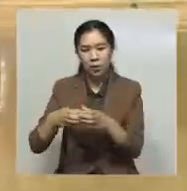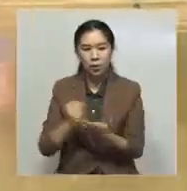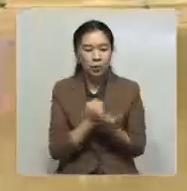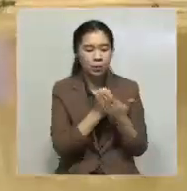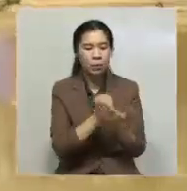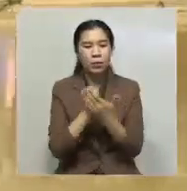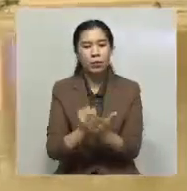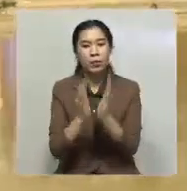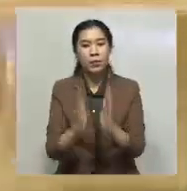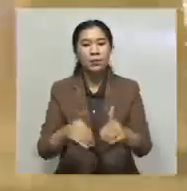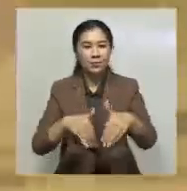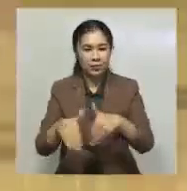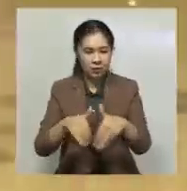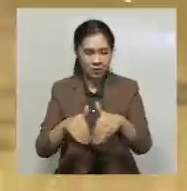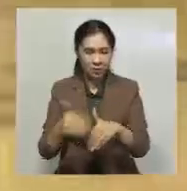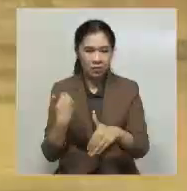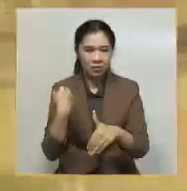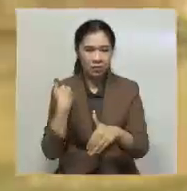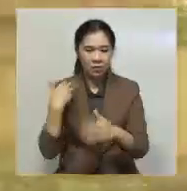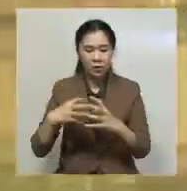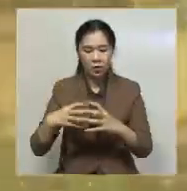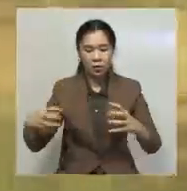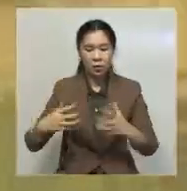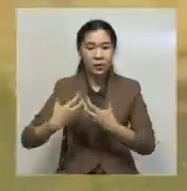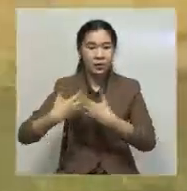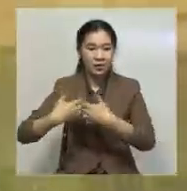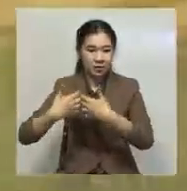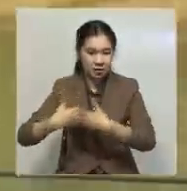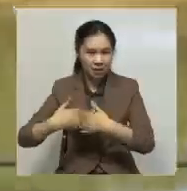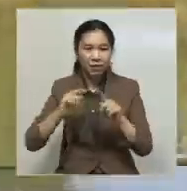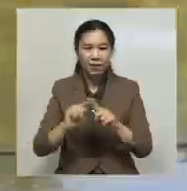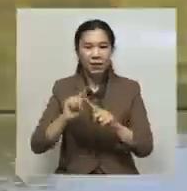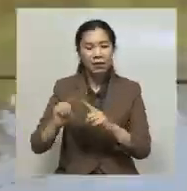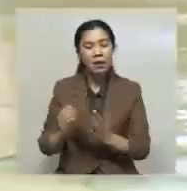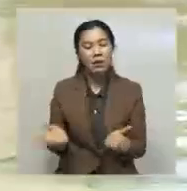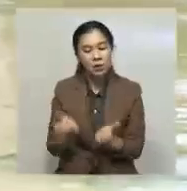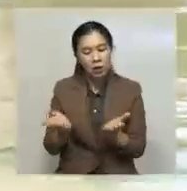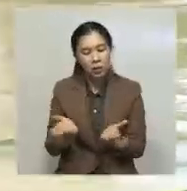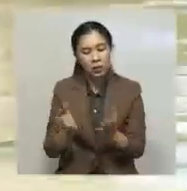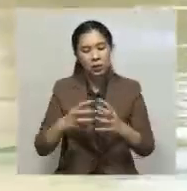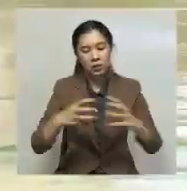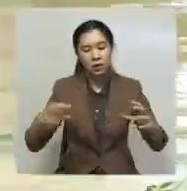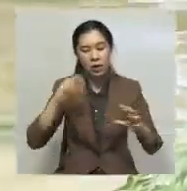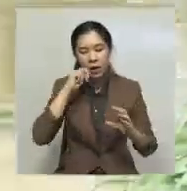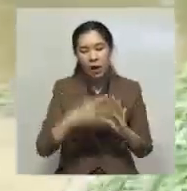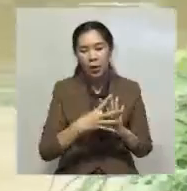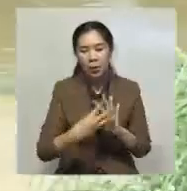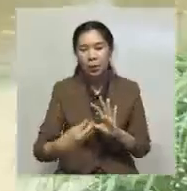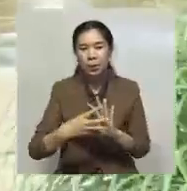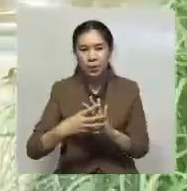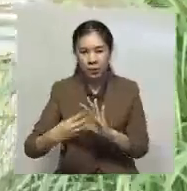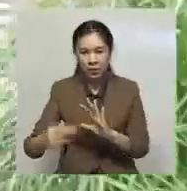ช่วยเหลือผู้ประสบภัยแล้วก็ระดมเครื่องจักรกลด้านสาธารณภัยค่ะสนับสนุนการระบายน้ำออกจากพื้นที่น้